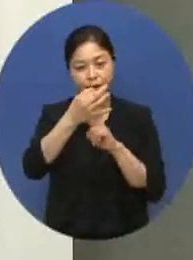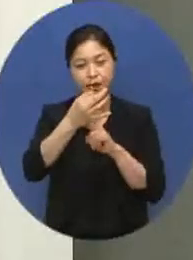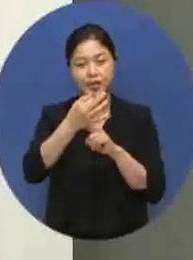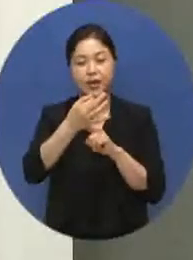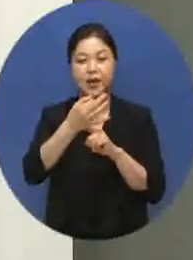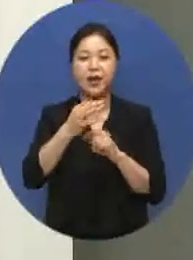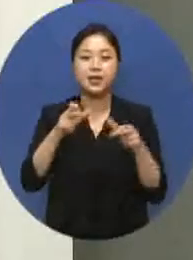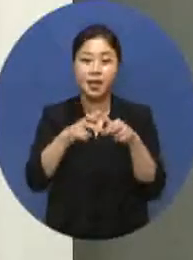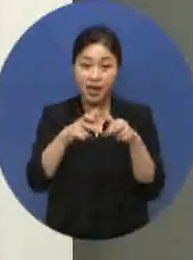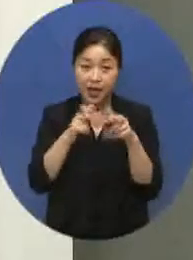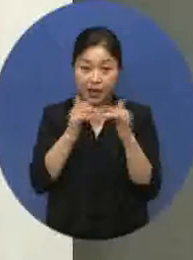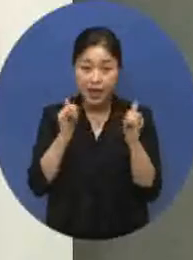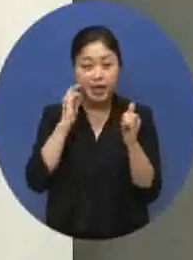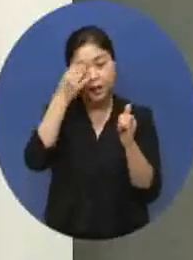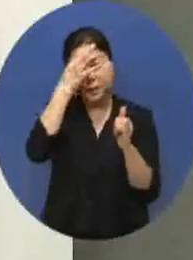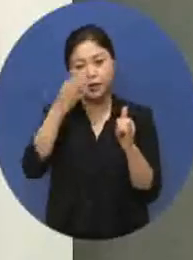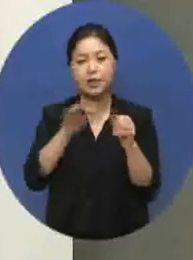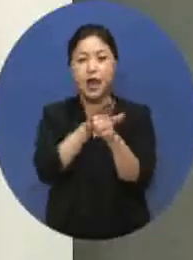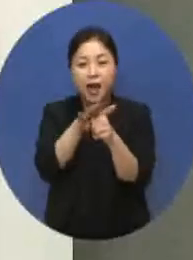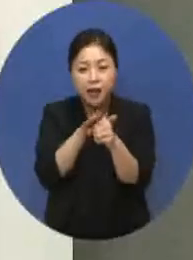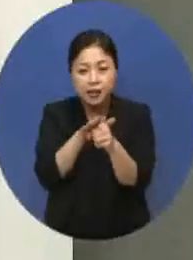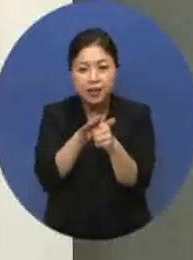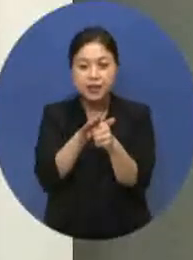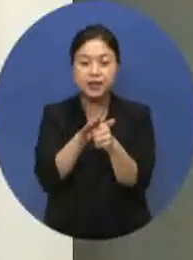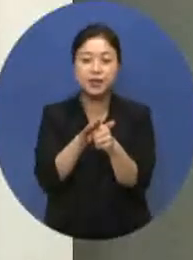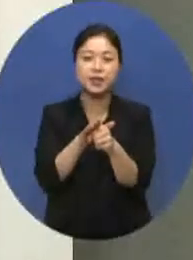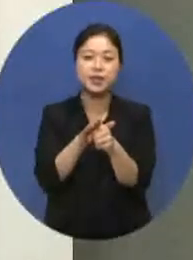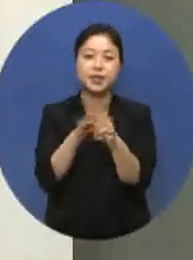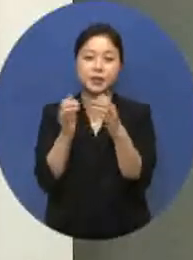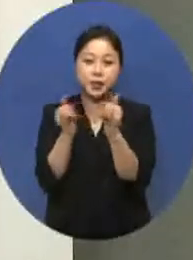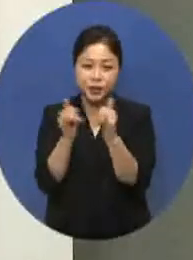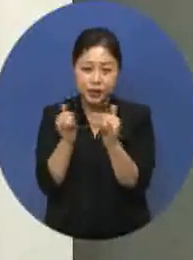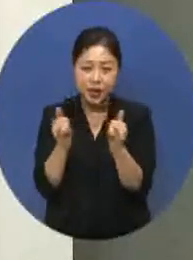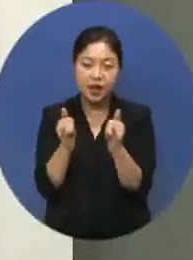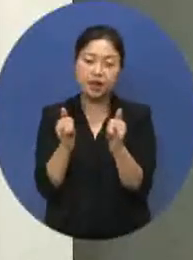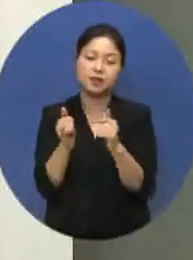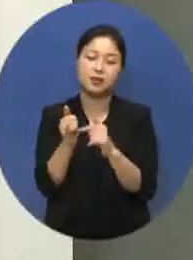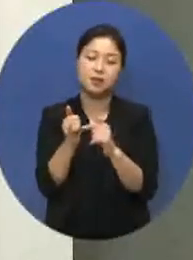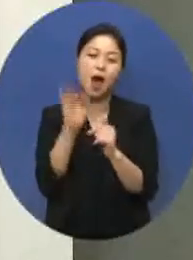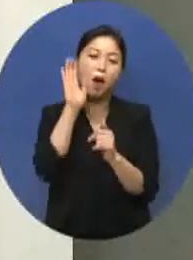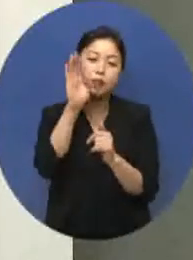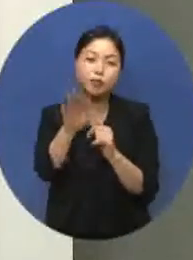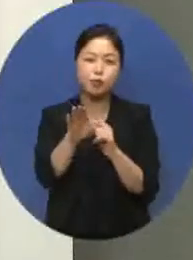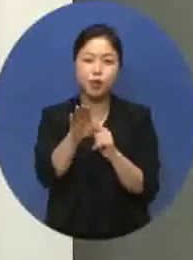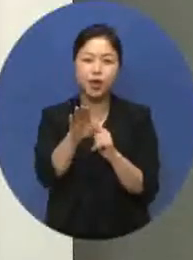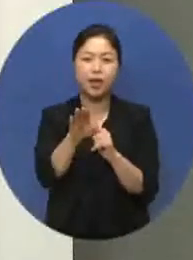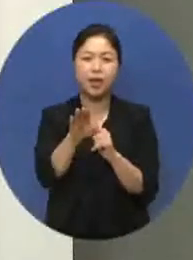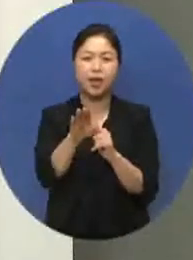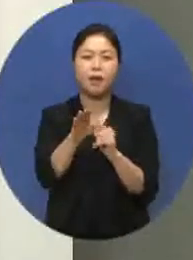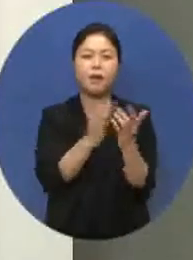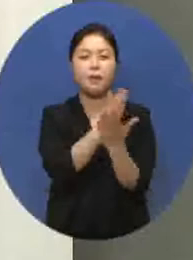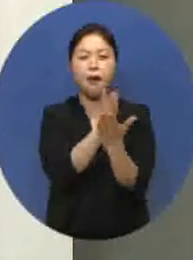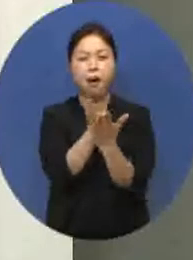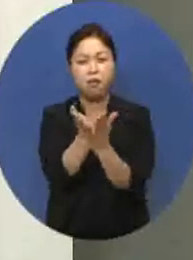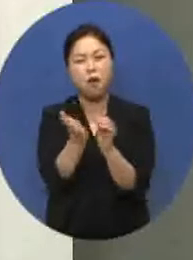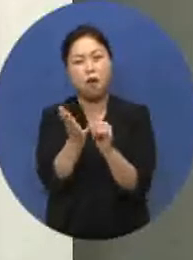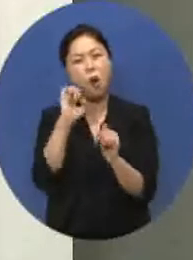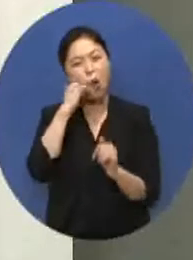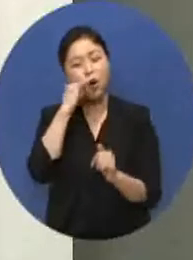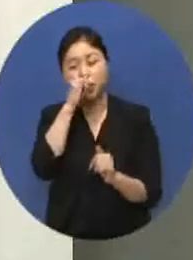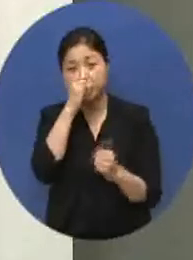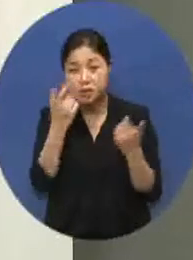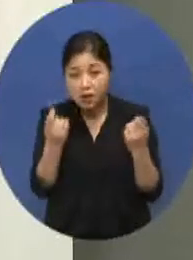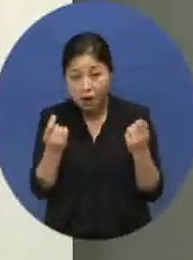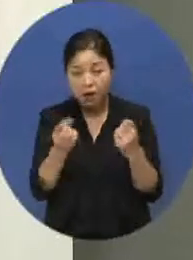예술을 사랑하는 분들의 진로라든가 네. 이런 거에 문제도 많은데 예, 예, 예. 이 차에